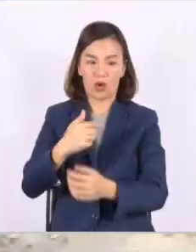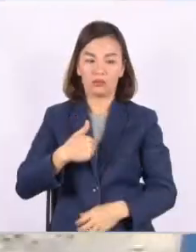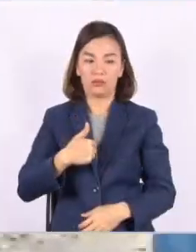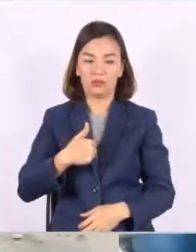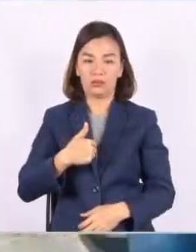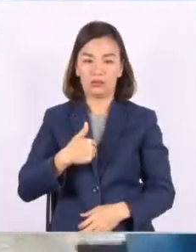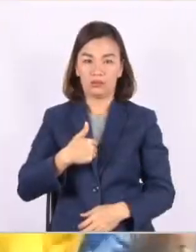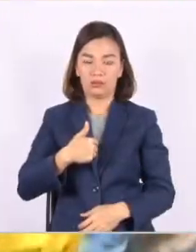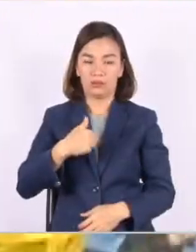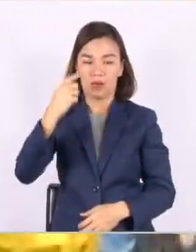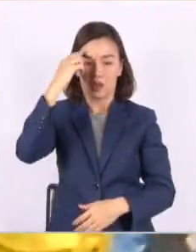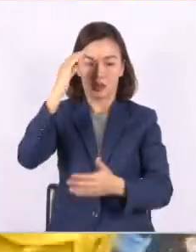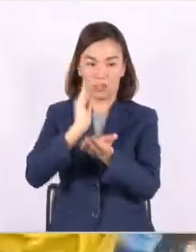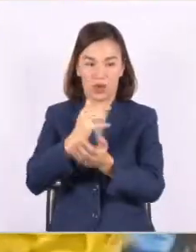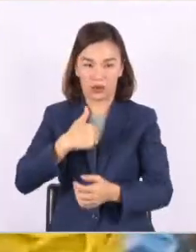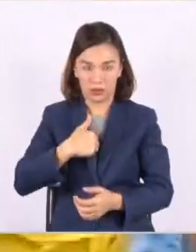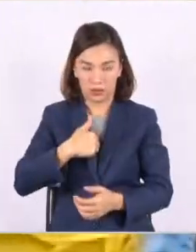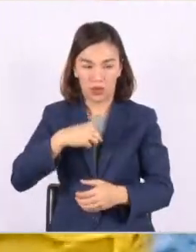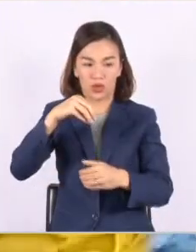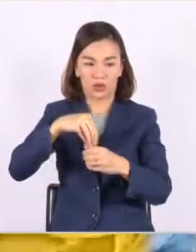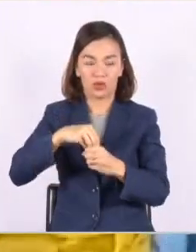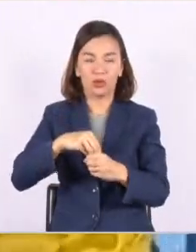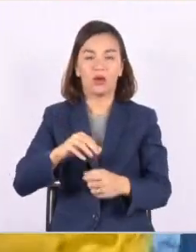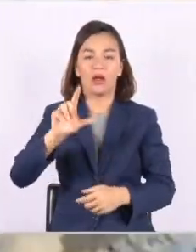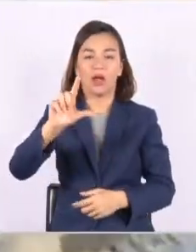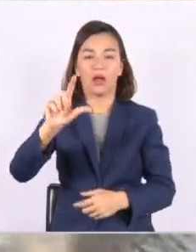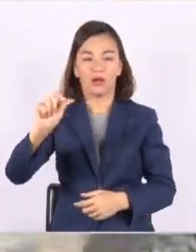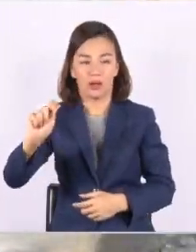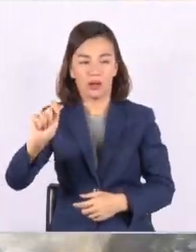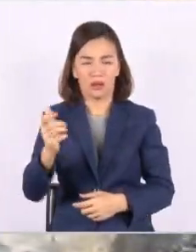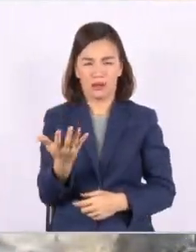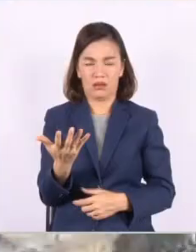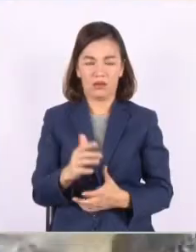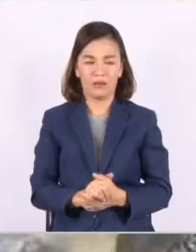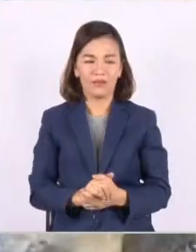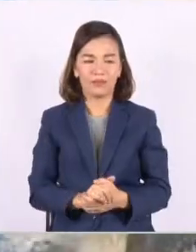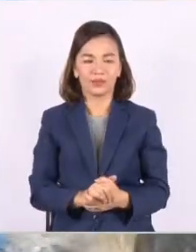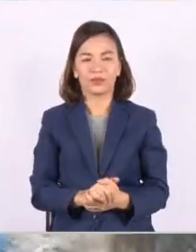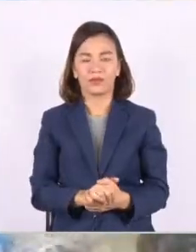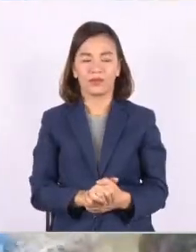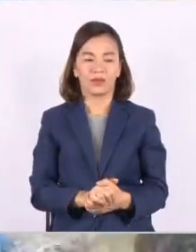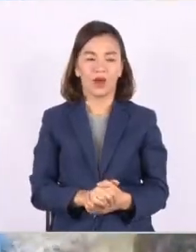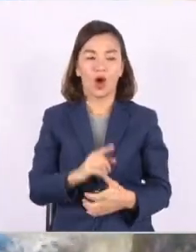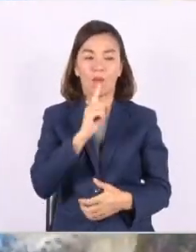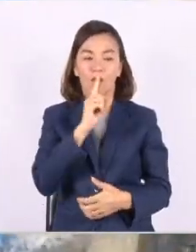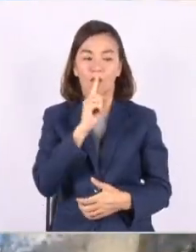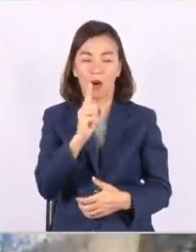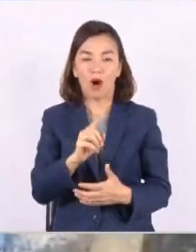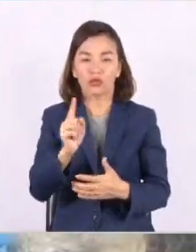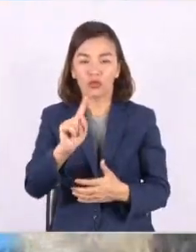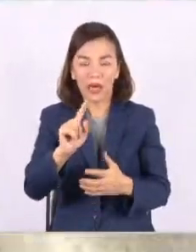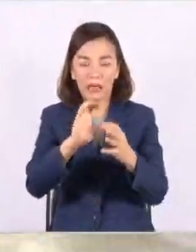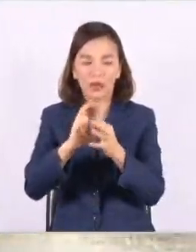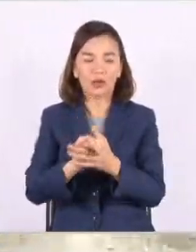มเป็นตำรวจที่ไหนตำรวจ LA ว่าอย่างนั้นLA เนี่ยย่อมาจากลอสแองเจลิสหรือเปล่าก็ไม่ทราบนะครับ หรือ101 หรือ101ก็ไม่ทรา